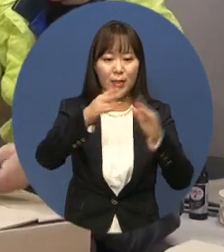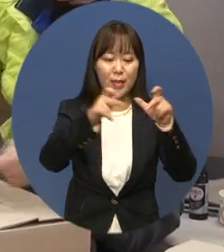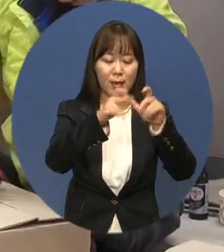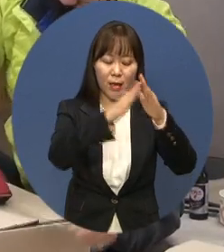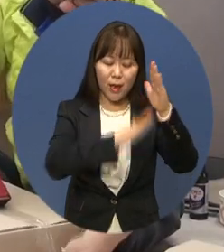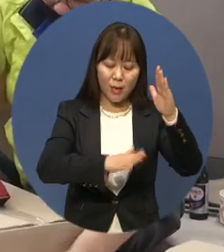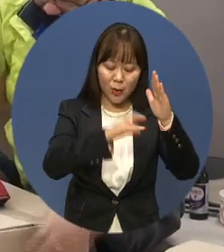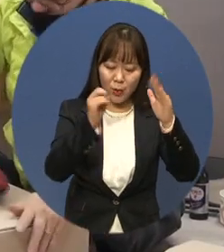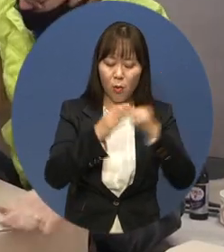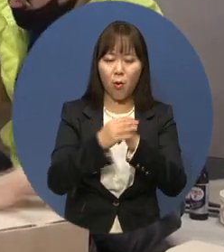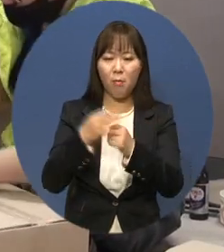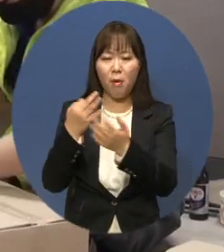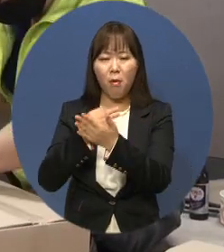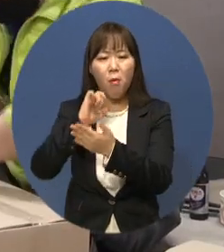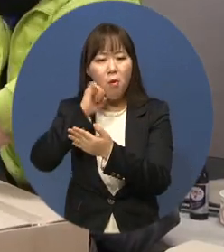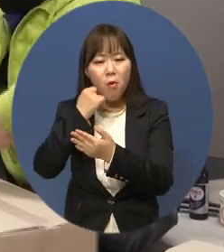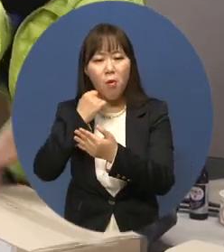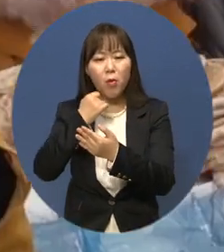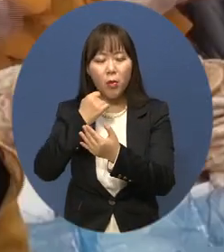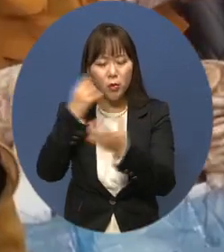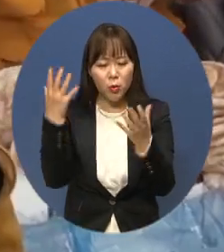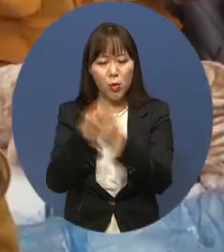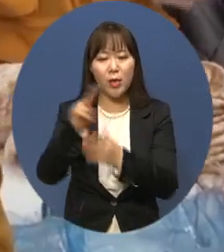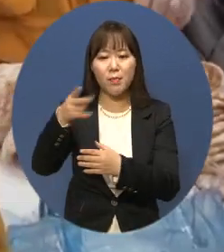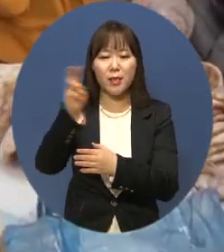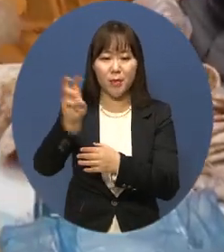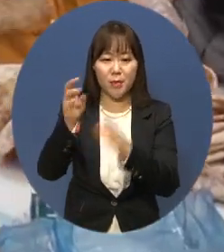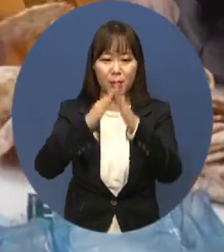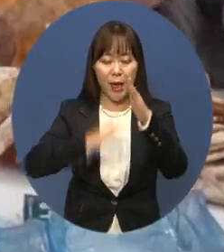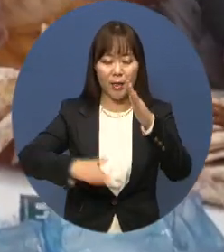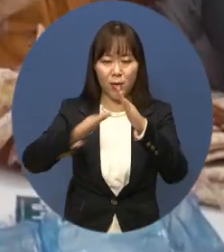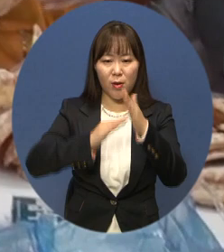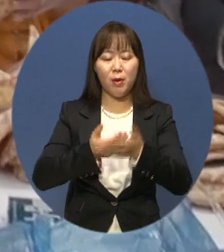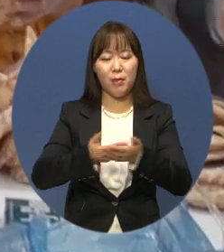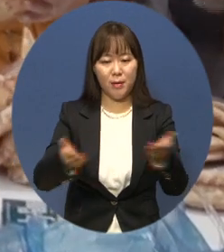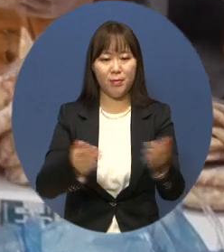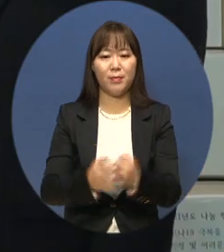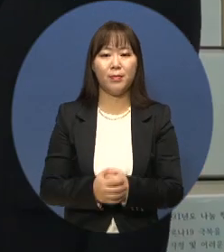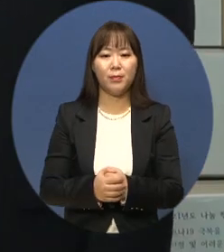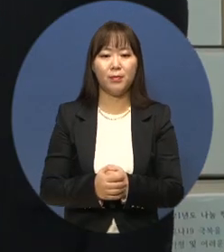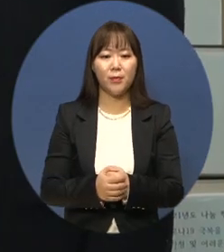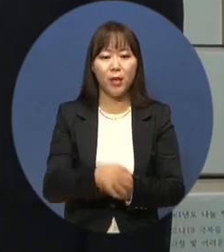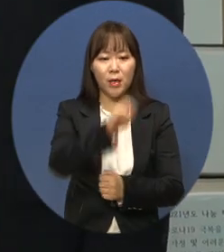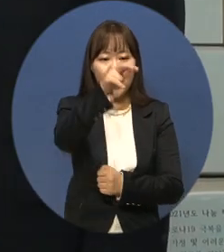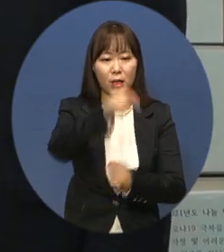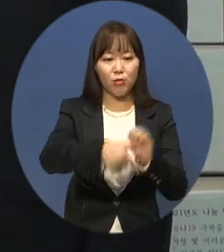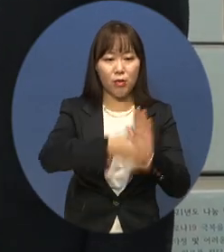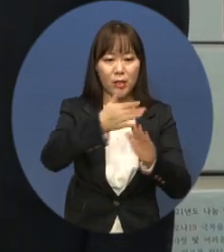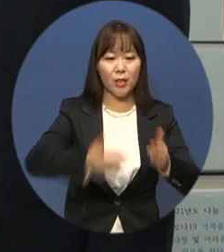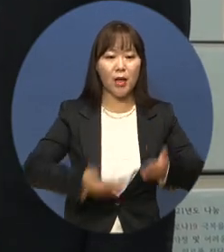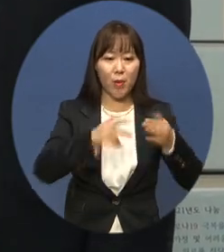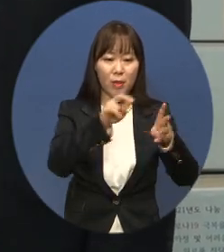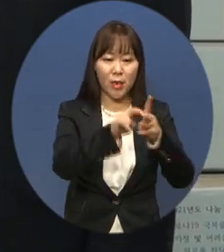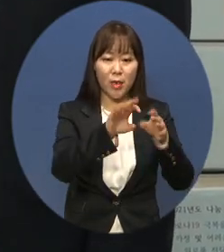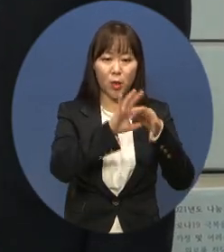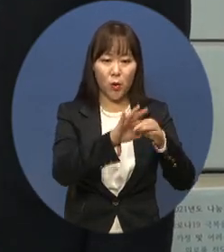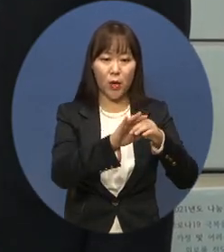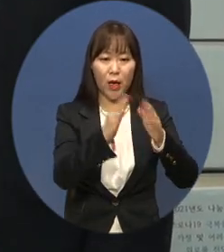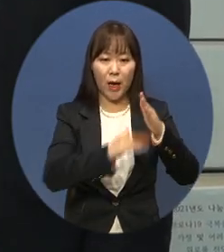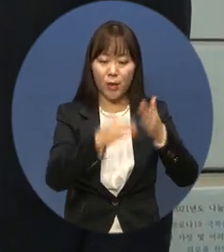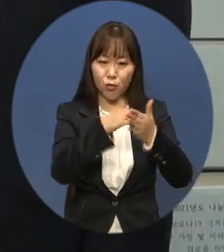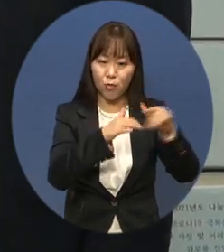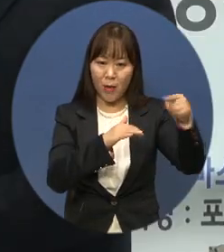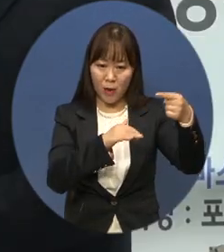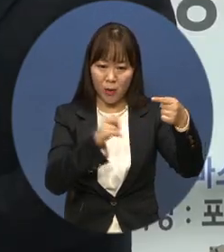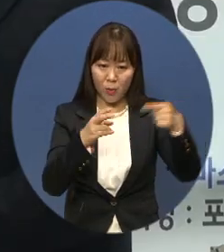가정과 저소득 가정 총 230곳으로 전달되는데요. 양주시 자원봉사센터를 통해 100가정,